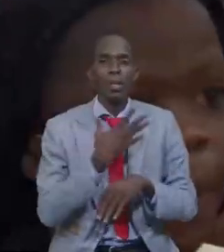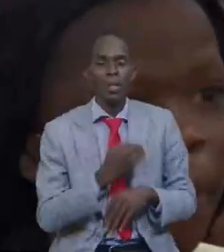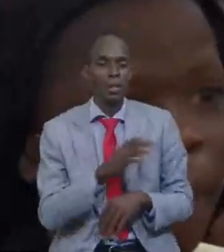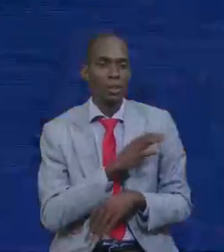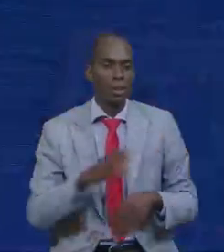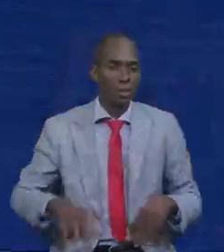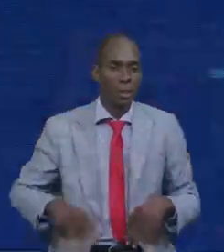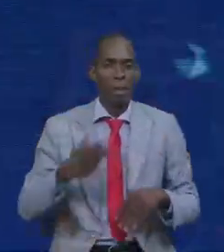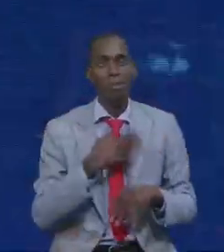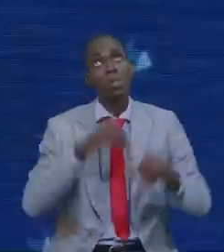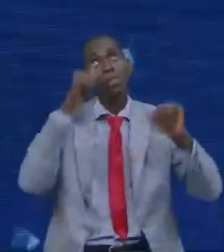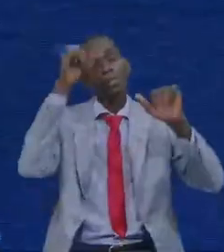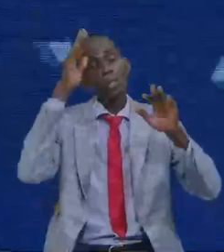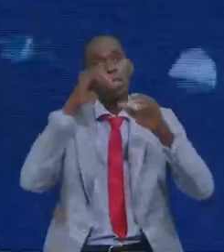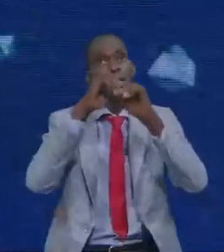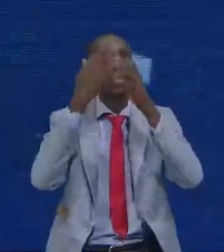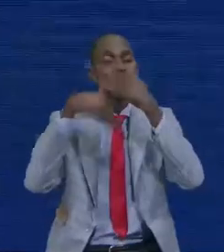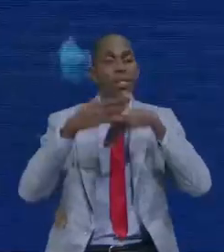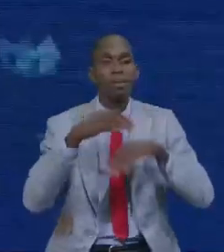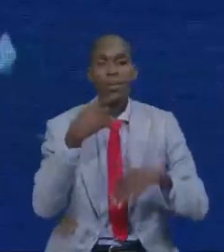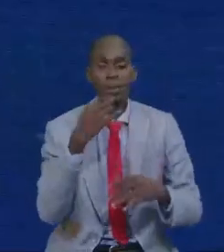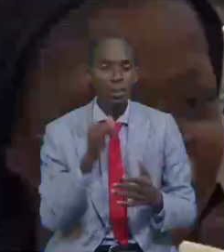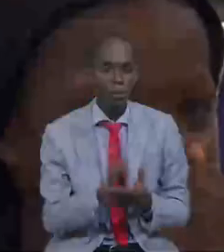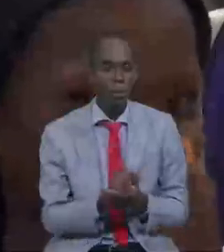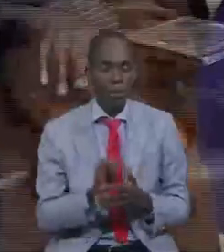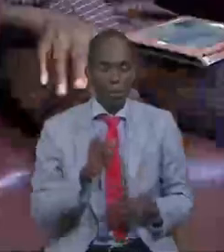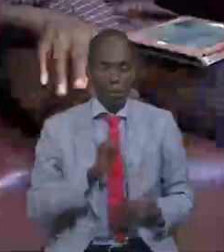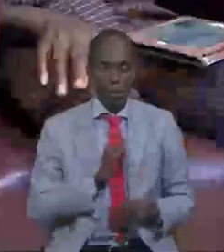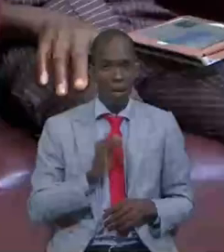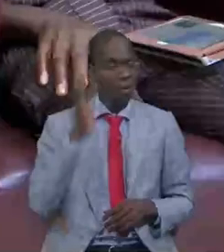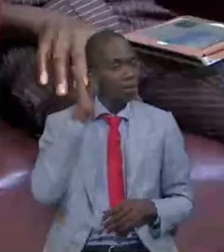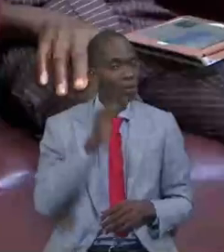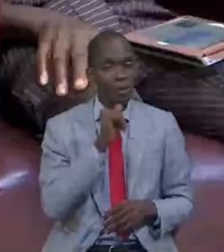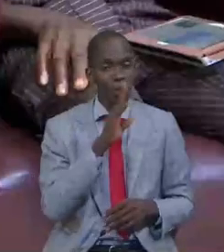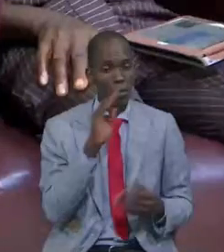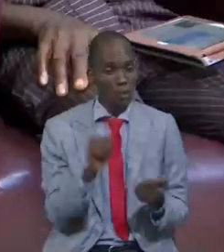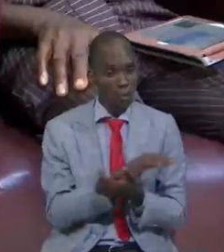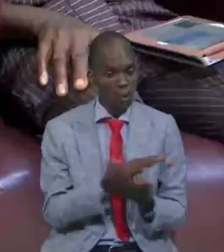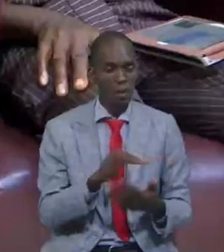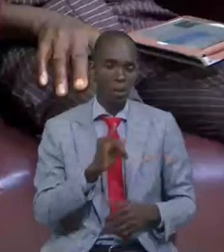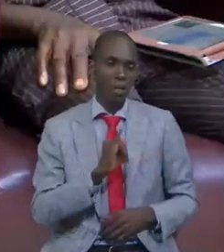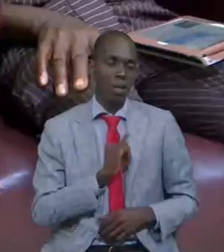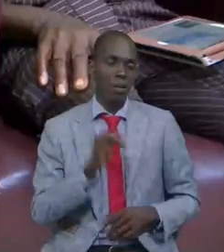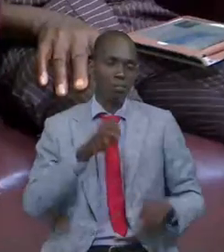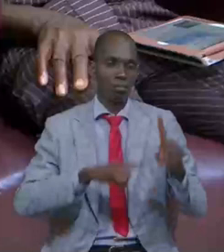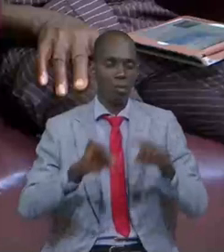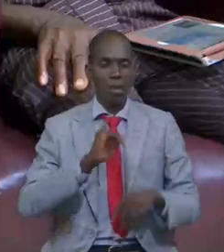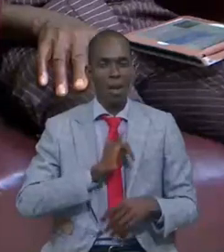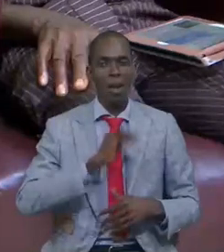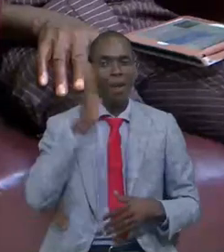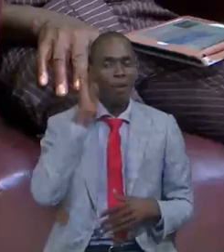je ne vais pas périr, je ne vais pas périr. Mais qu'il ait la vie